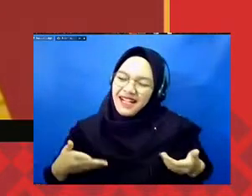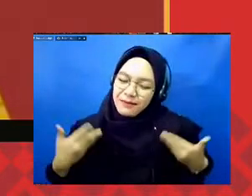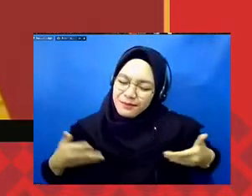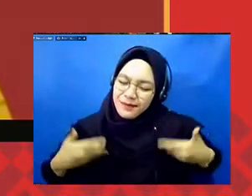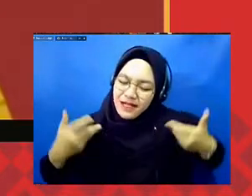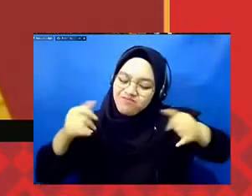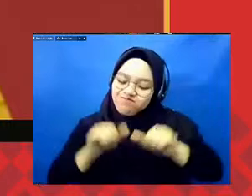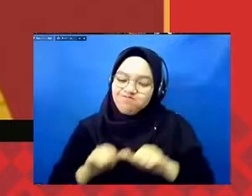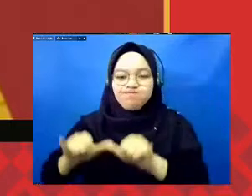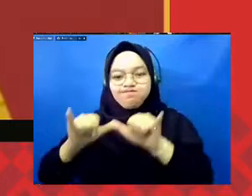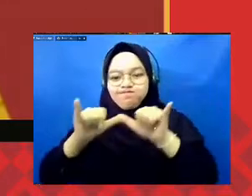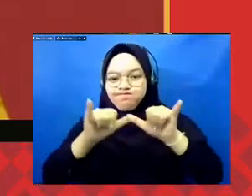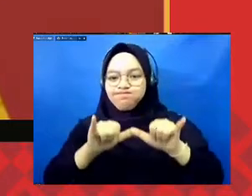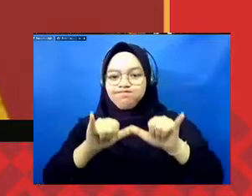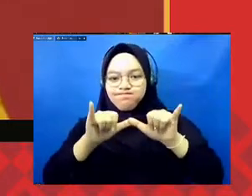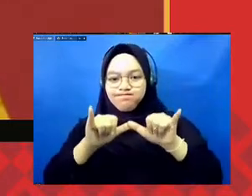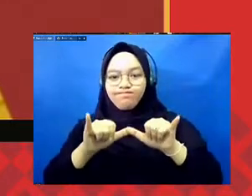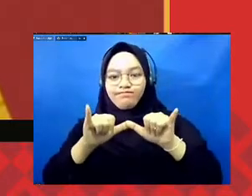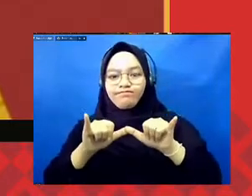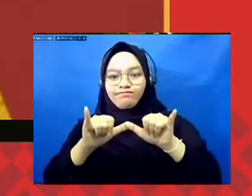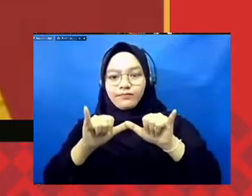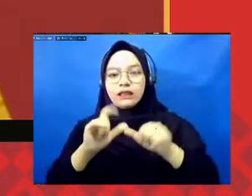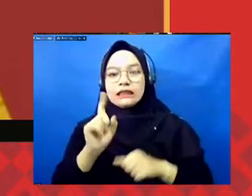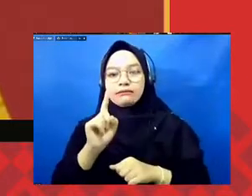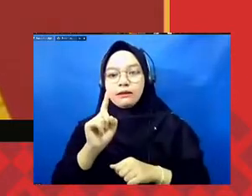bersama ya, karena kita